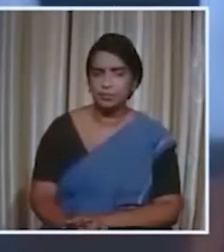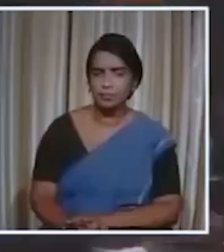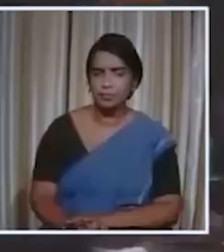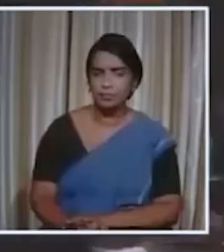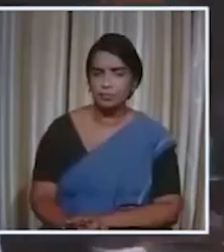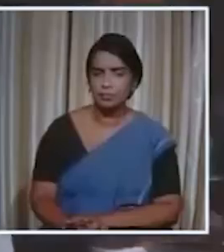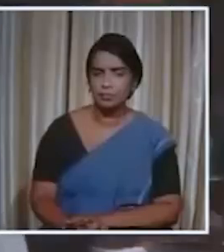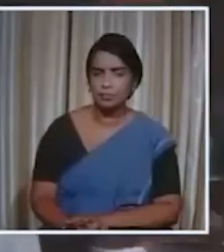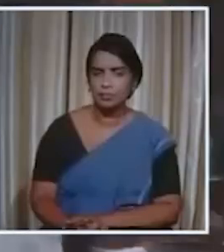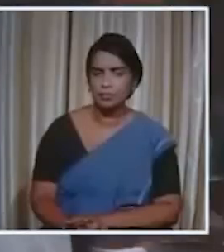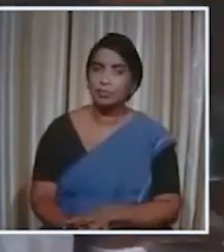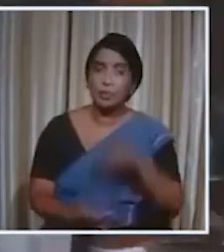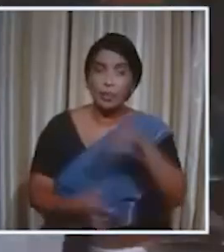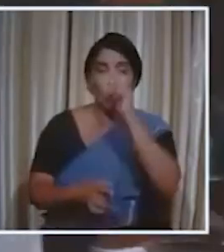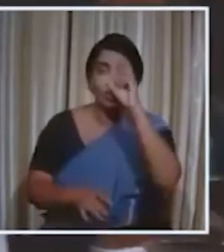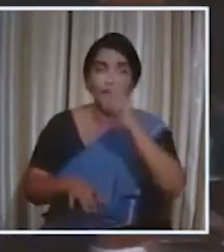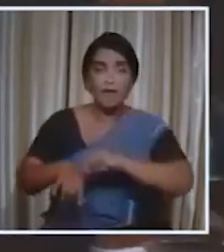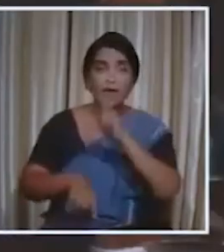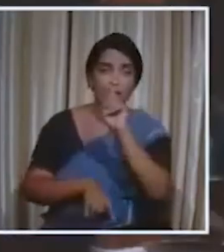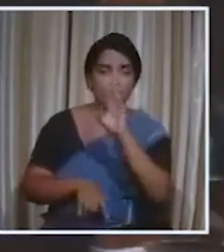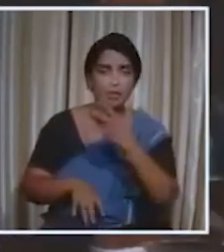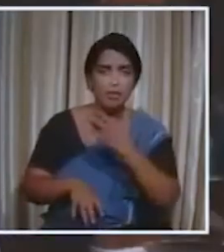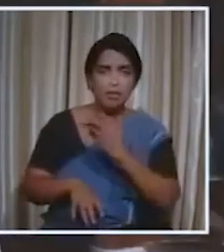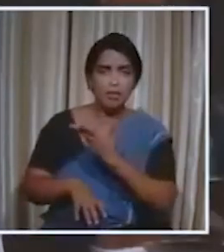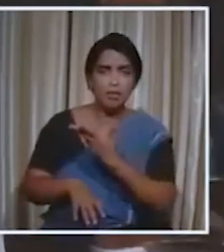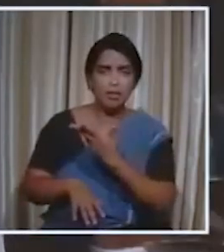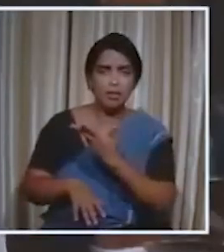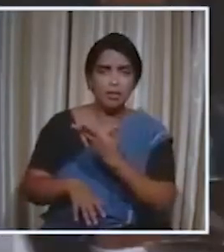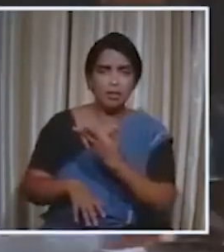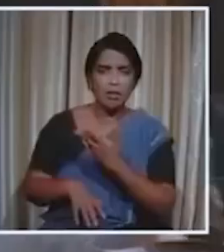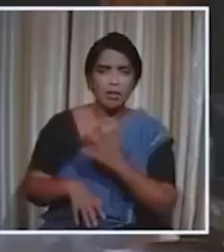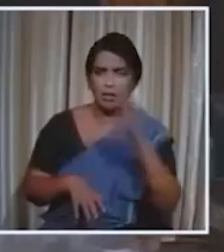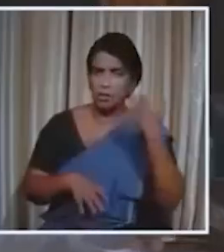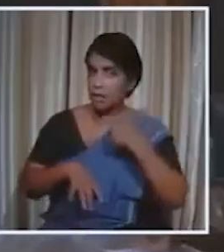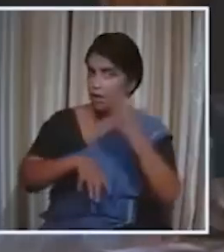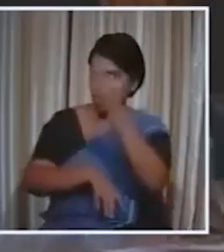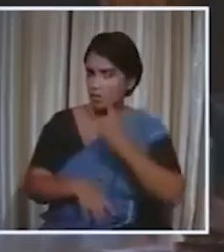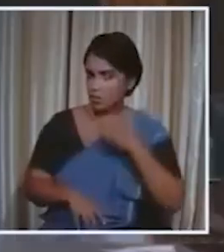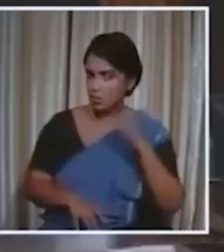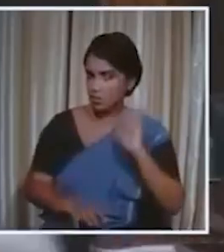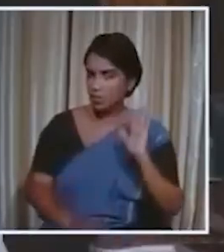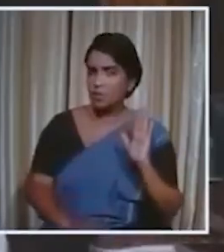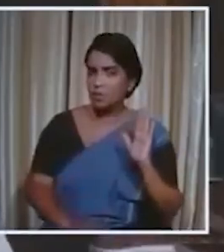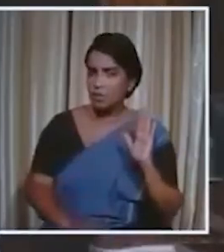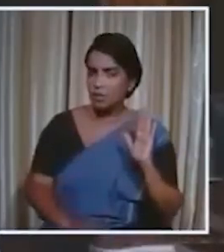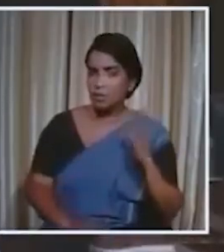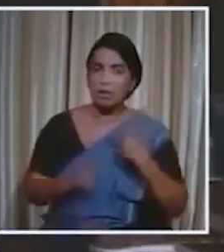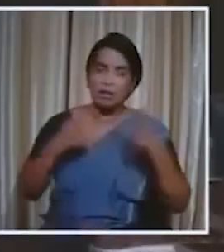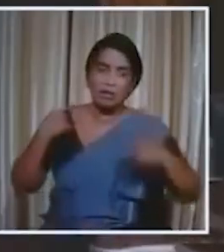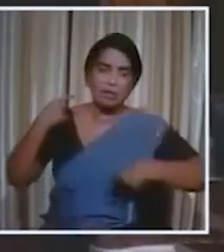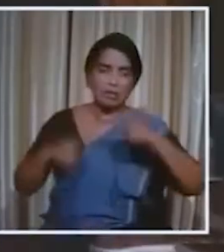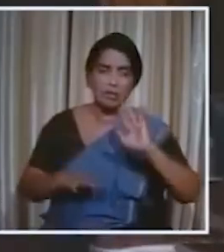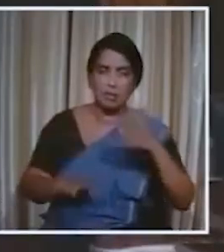ප්‍රශ්නට මිලාට 20 වගේ දුන්නා. මගේ මේ ප්‍රශ්නේ මම අහපු නැති උත්තරයක් ඉඳපැනක් දුන්නේ. ඔබතුමා එකට වෙලා දුන්නේ මම නෙමෙයි. කතානායකතුමනි මම ඒක ගැන වැඩි වෙලා විවාදයකට යන්නේ